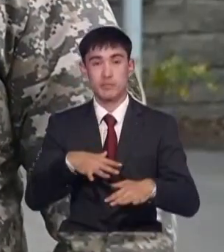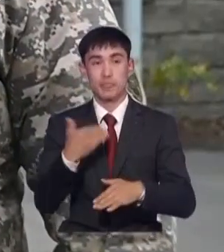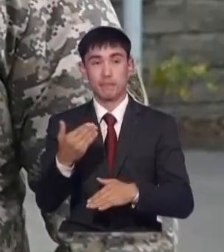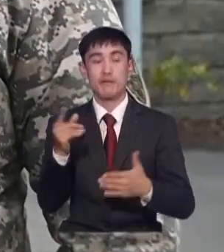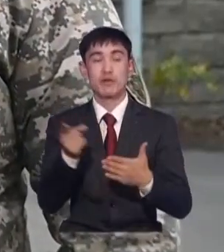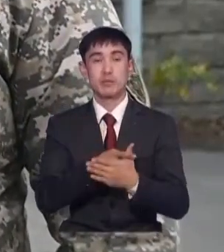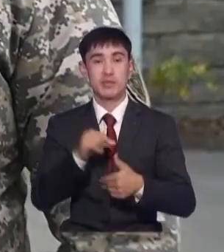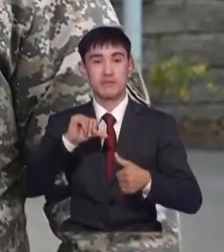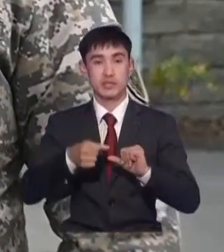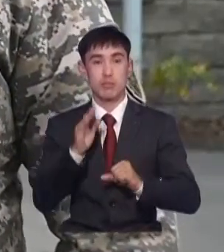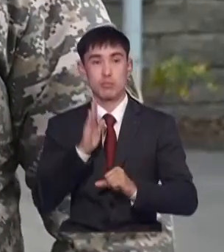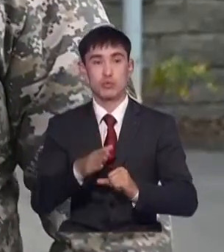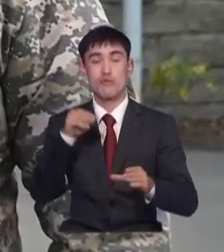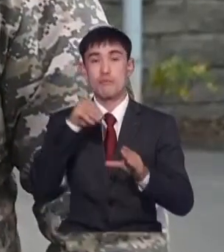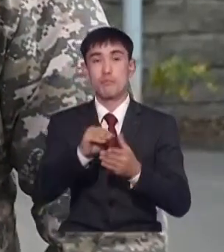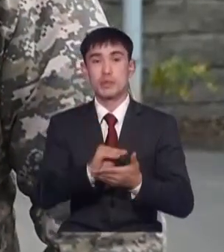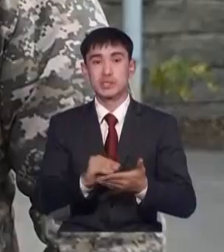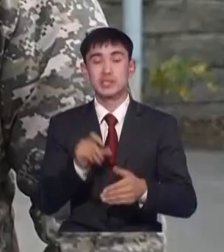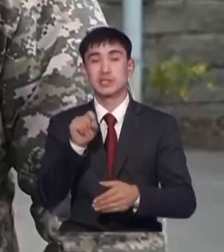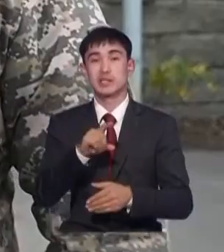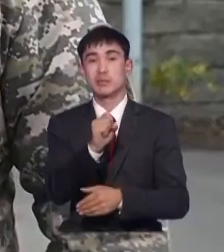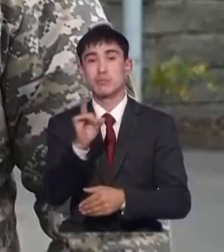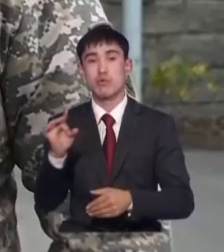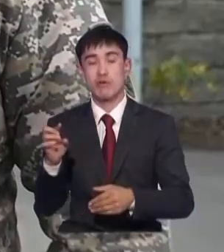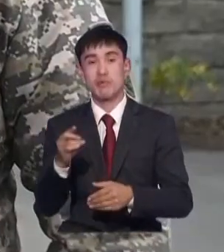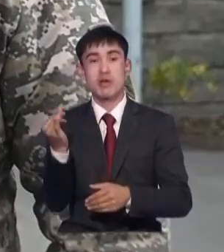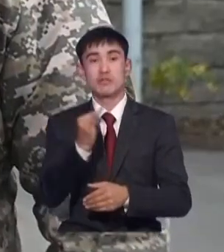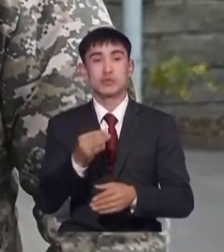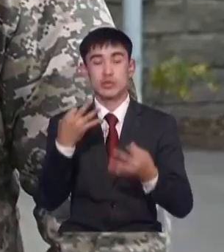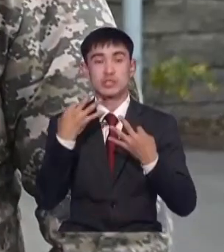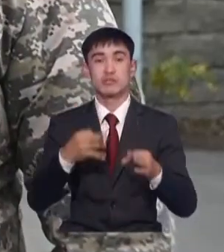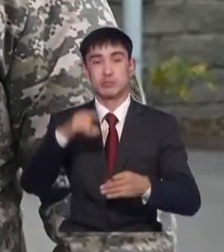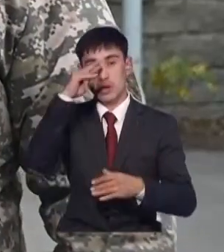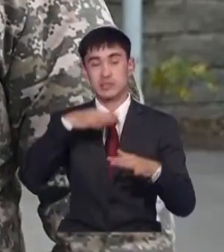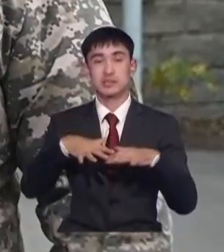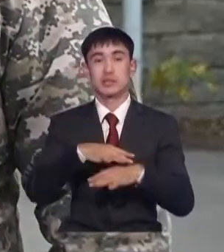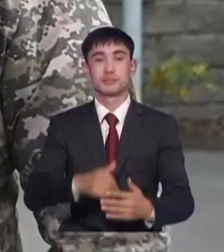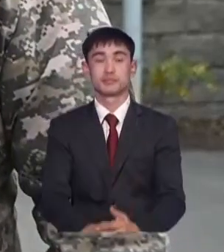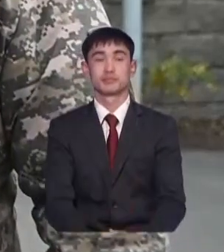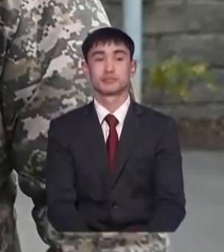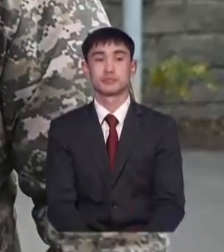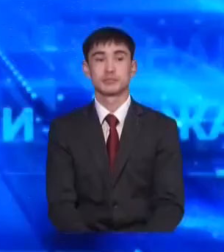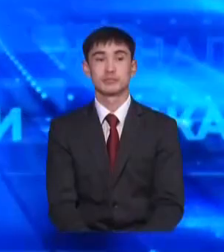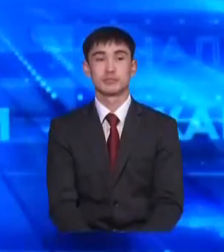его имя навсегда будет вписано золотыми буквами в историю независимого Казахстана.